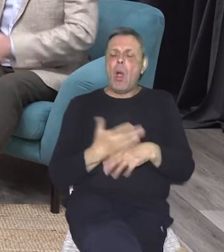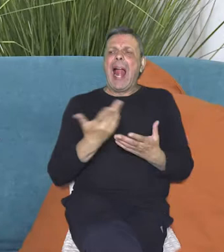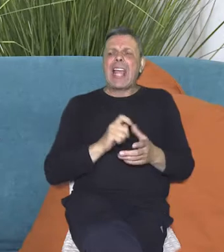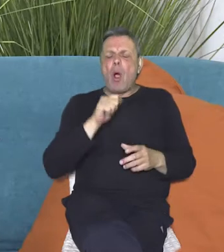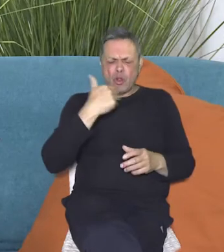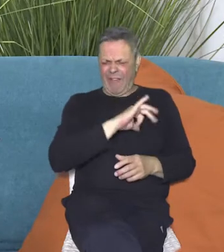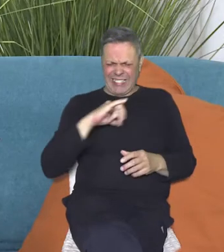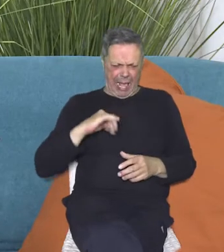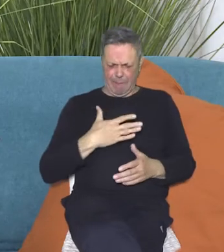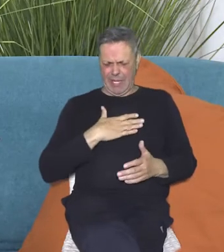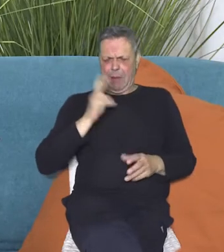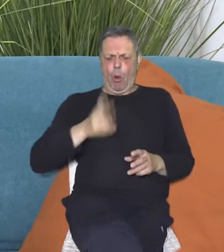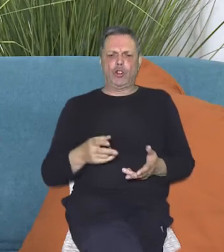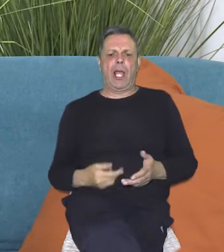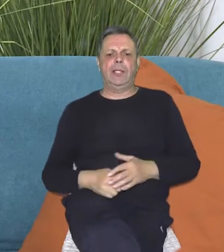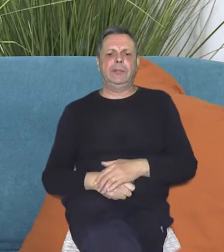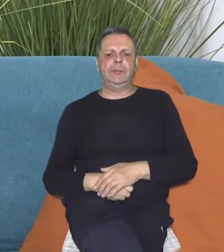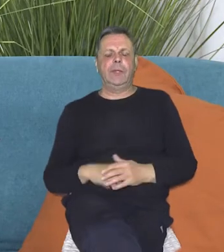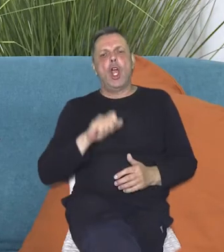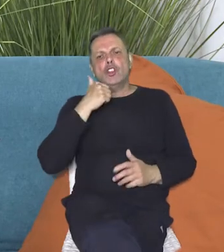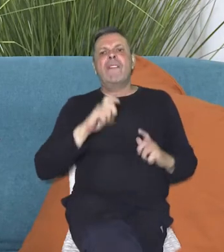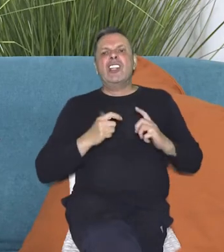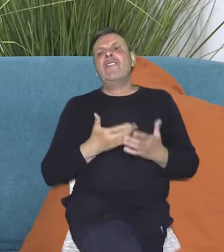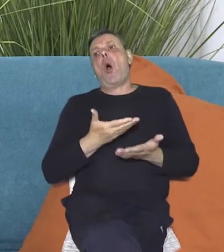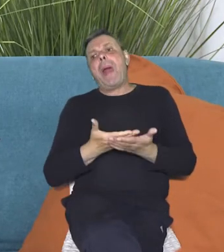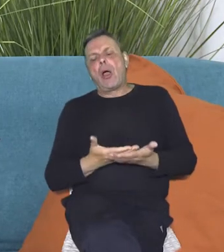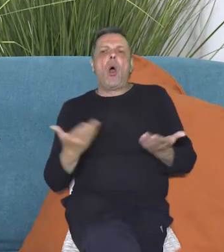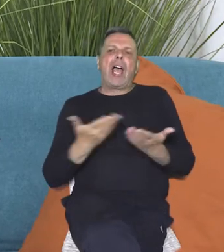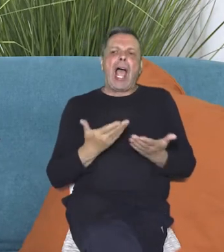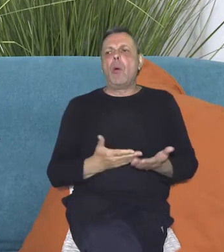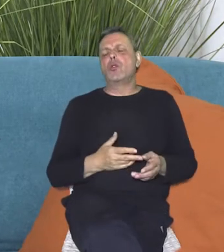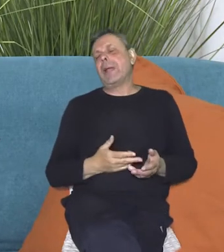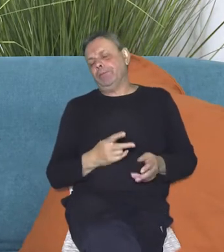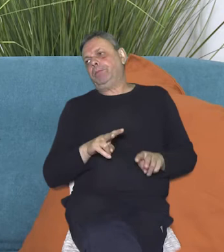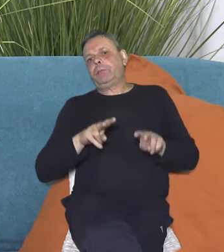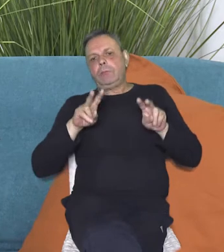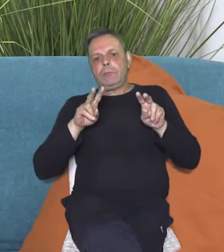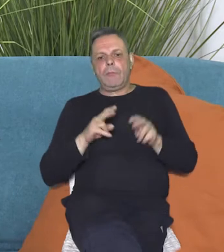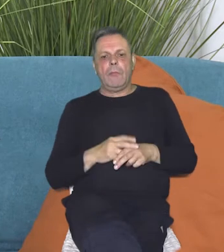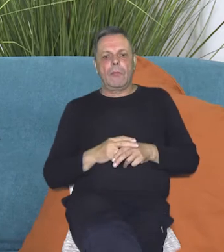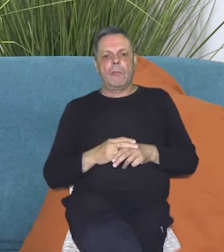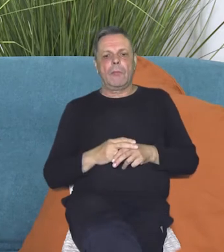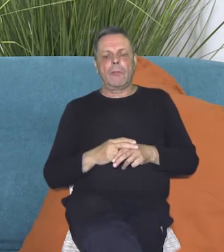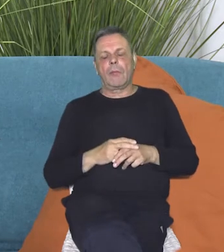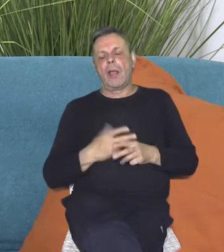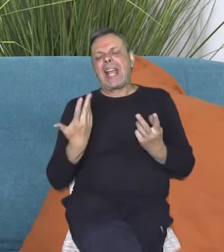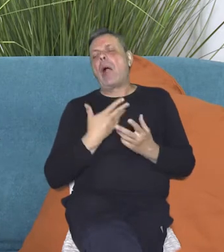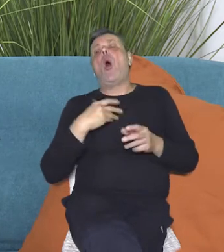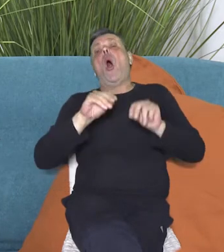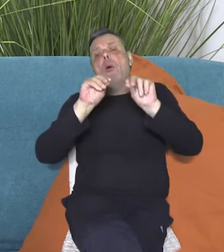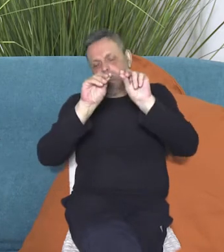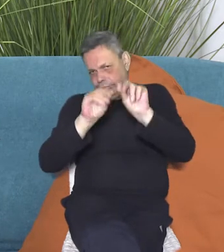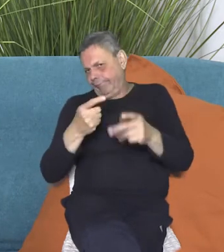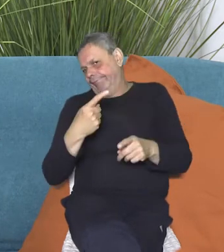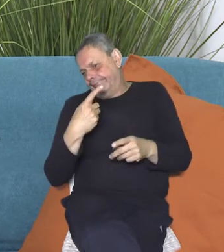ali kako čovjek sam sebi? A gledajte, čovjek živi onako kako mu se zapravo... Odgojen. Pa i odgojen,